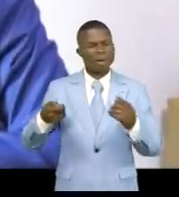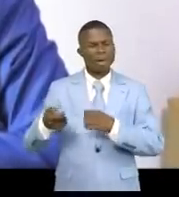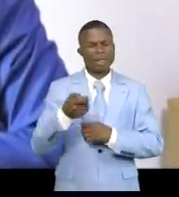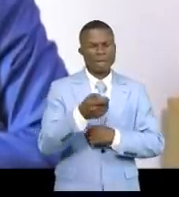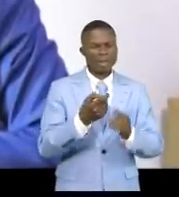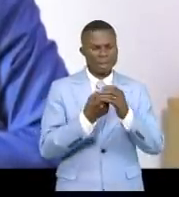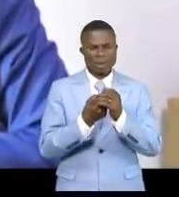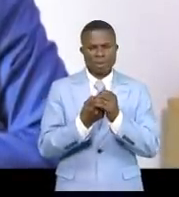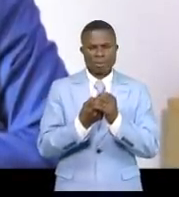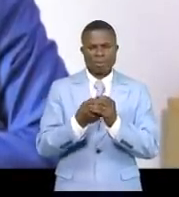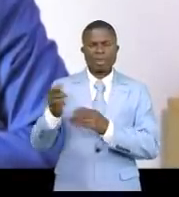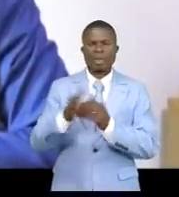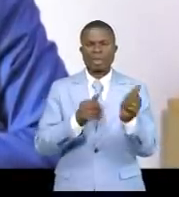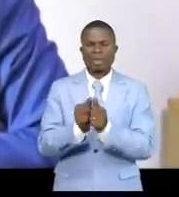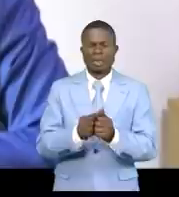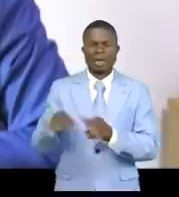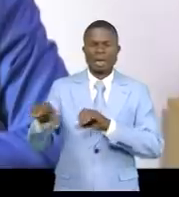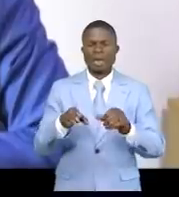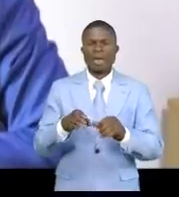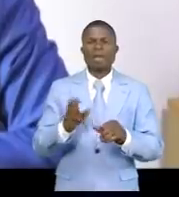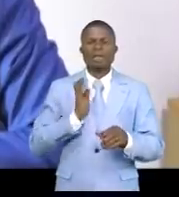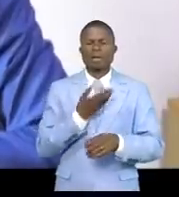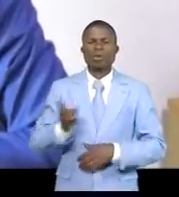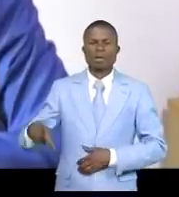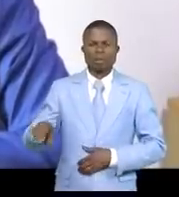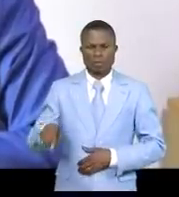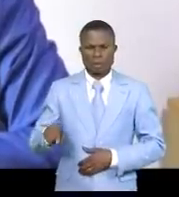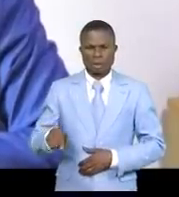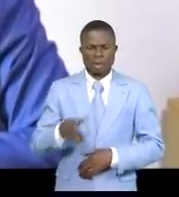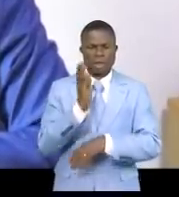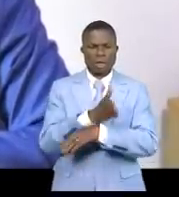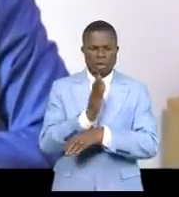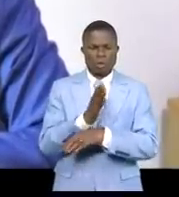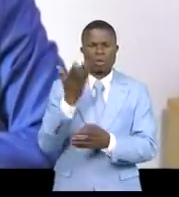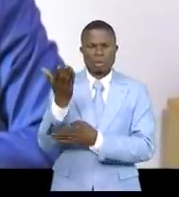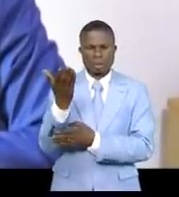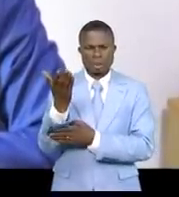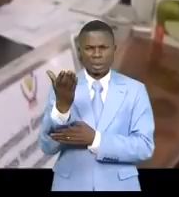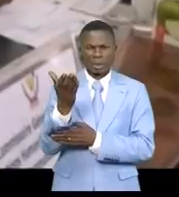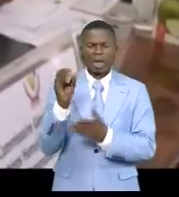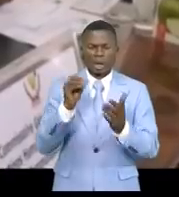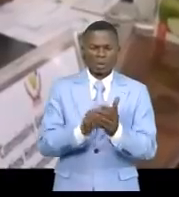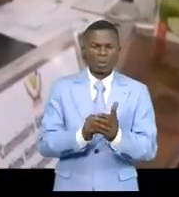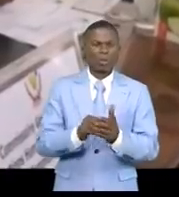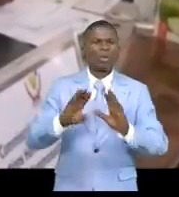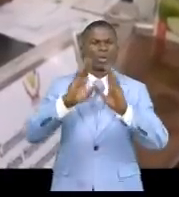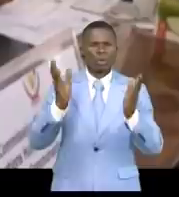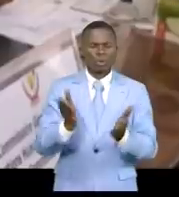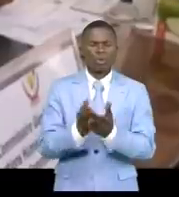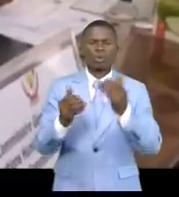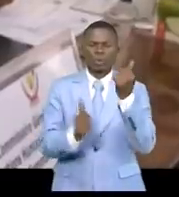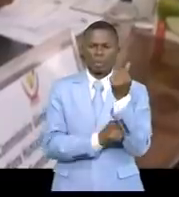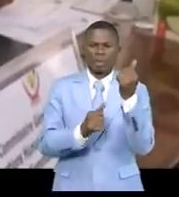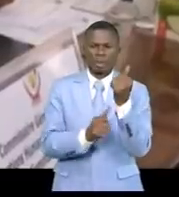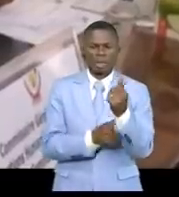le point de paralyser les activités en province. Le conseil appelle Une fois de plus, toute la population